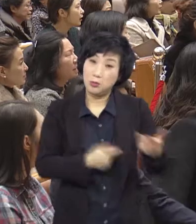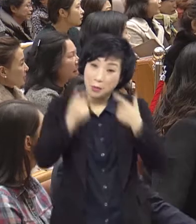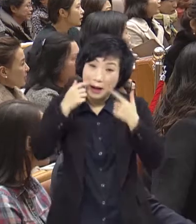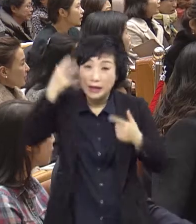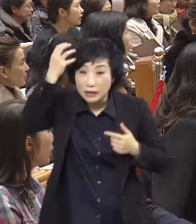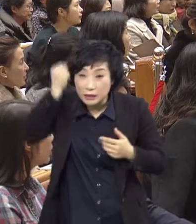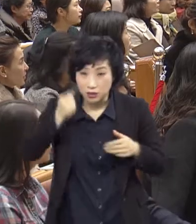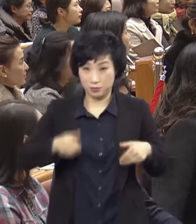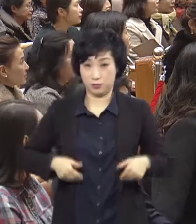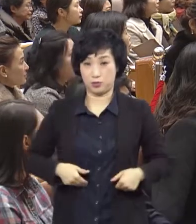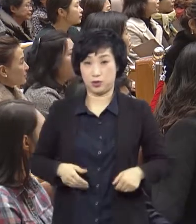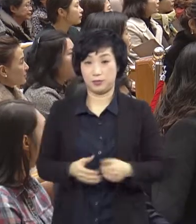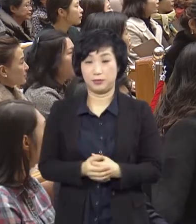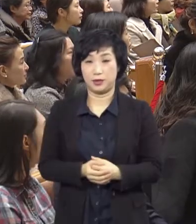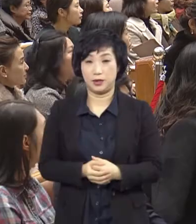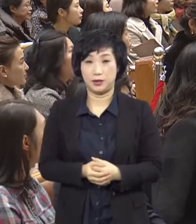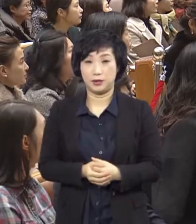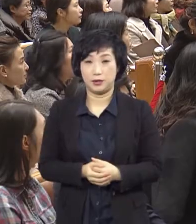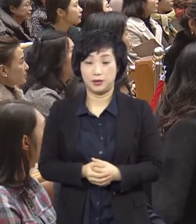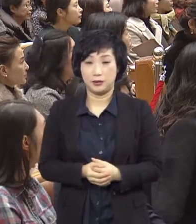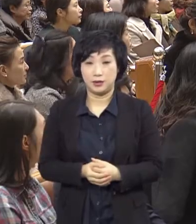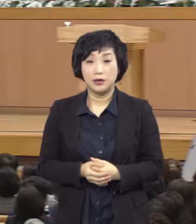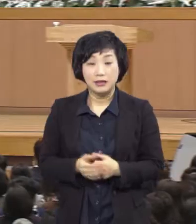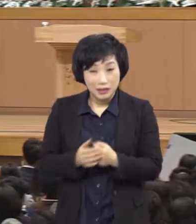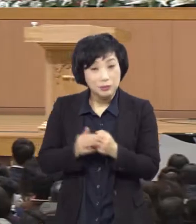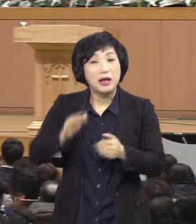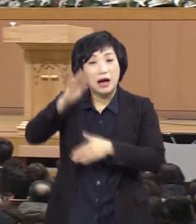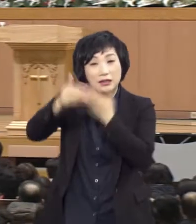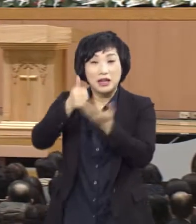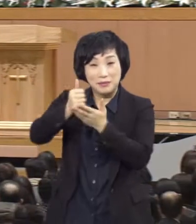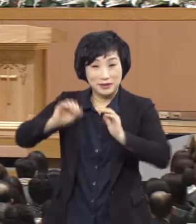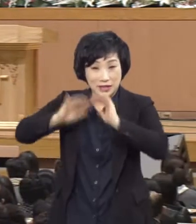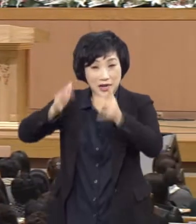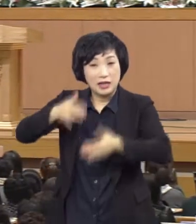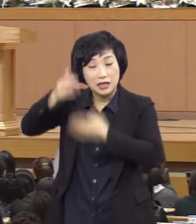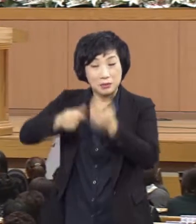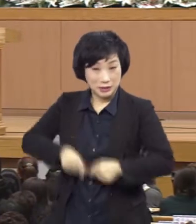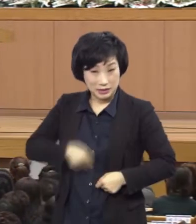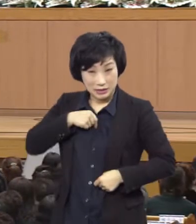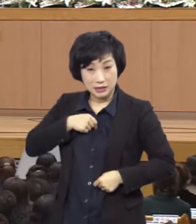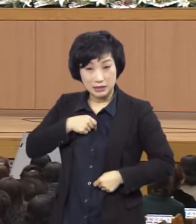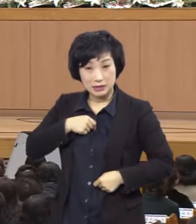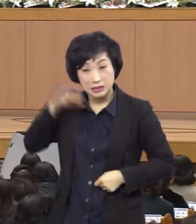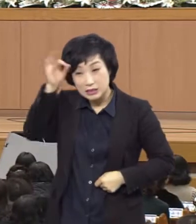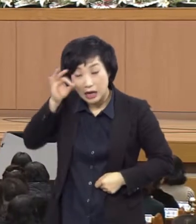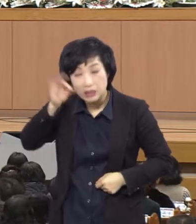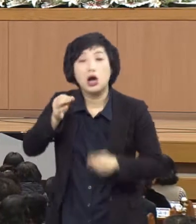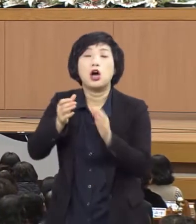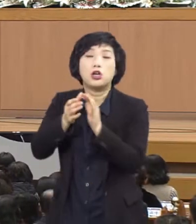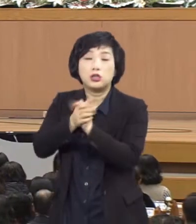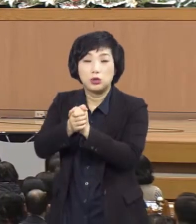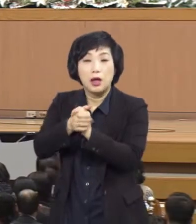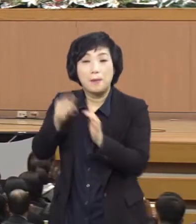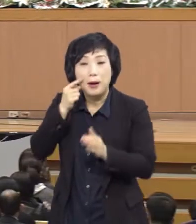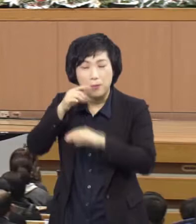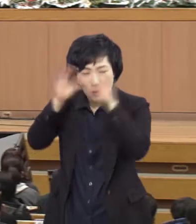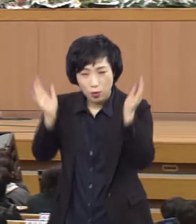된다. 그래서 그 나라와 그 의의를 구하라. 모든 것에